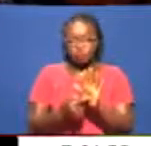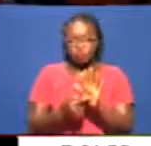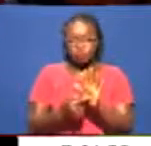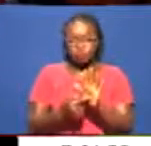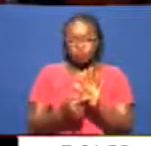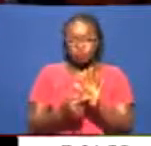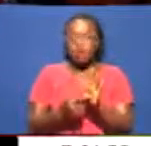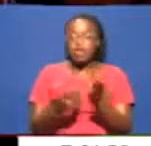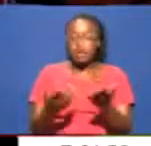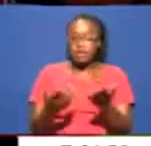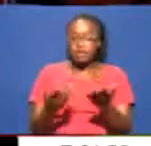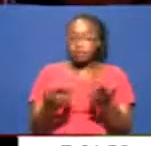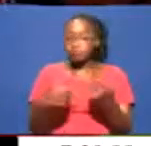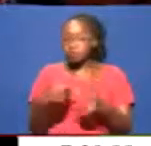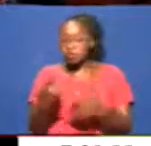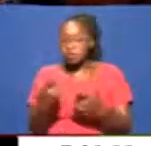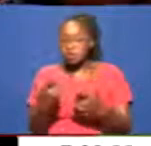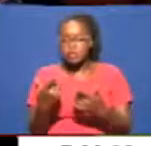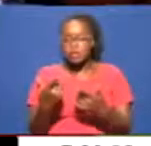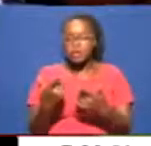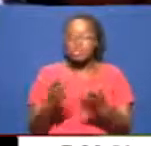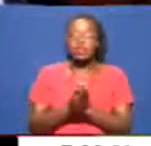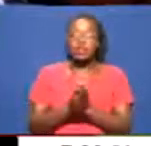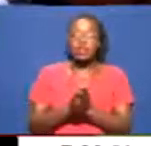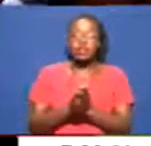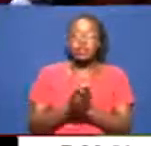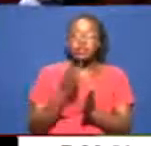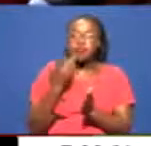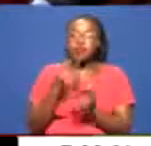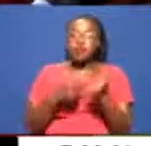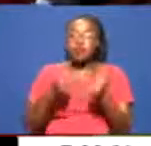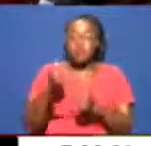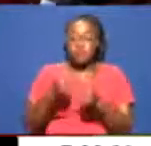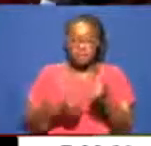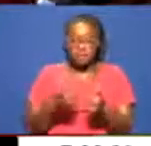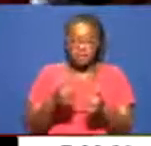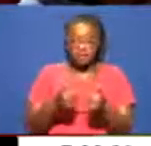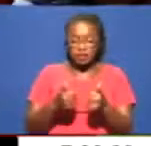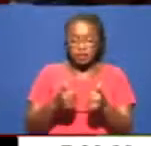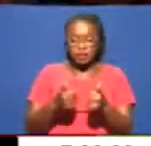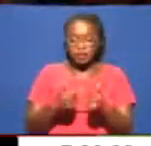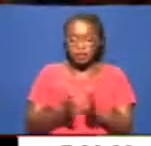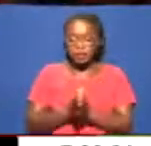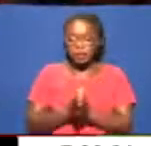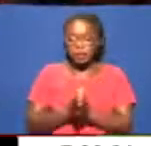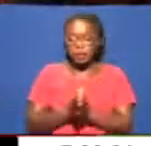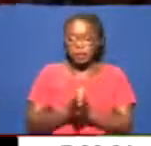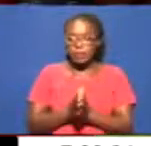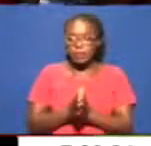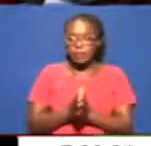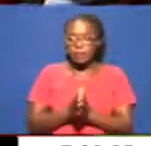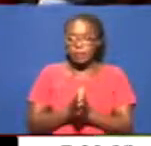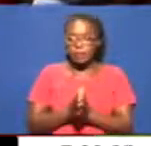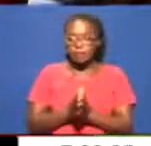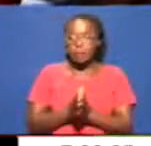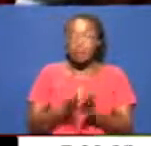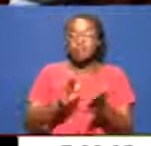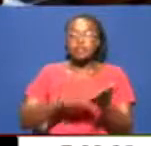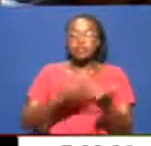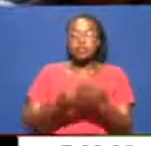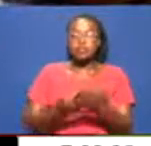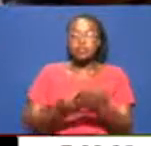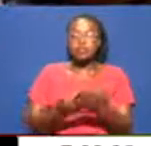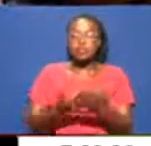miswada, baadhi ya miswada itaenda katika njia gani. Kufikia sasa tumeshuhudia kwamba mswada ama uliopendekezwa na mbunge